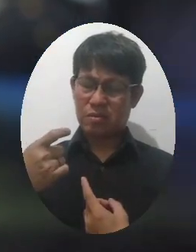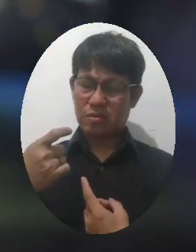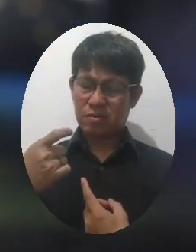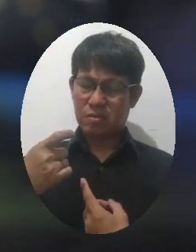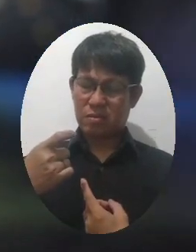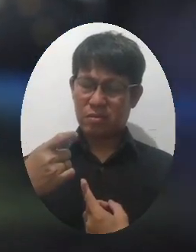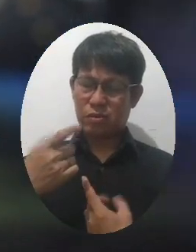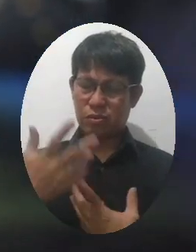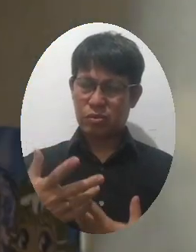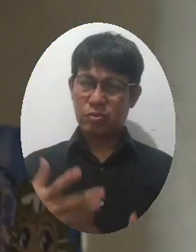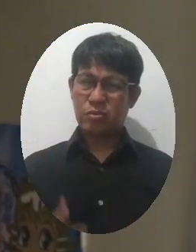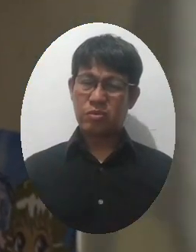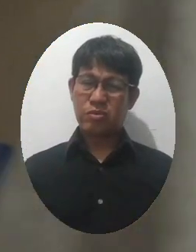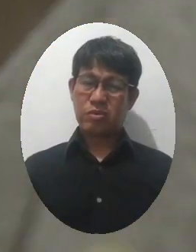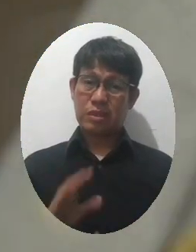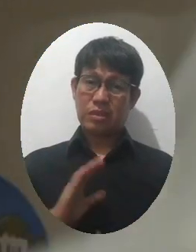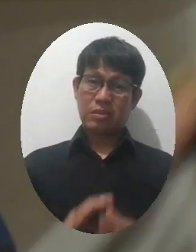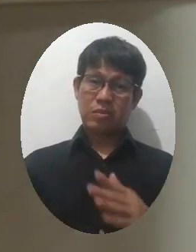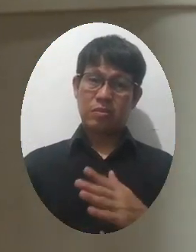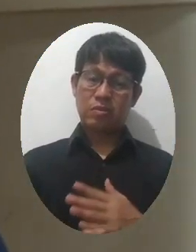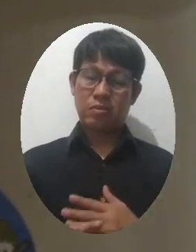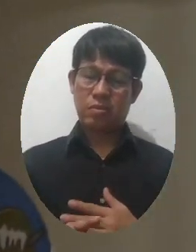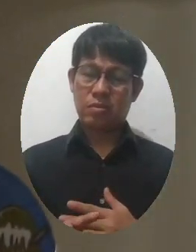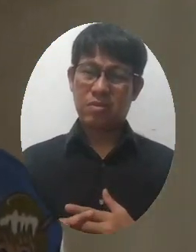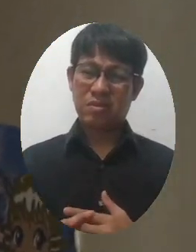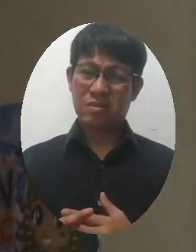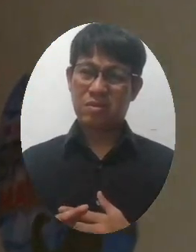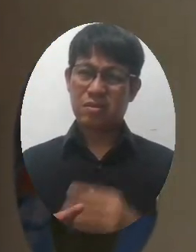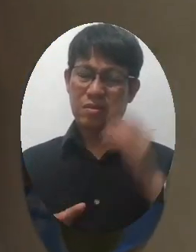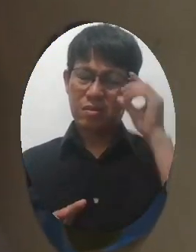Dumating po yung anak ko noong